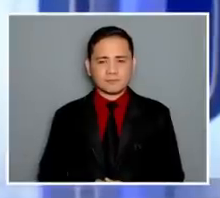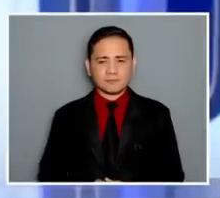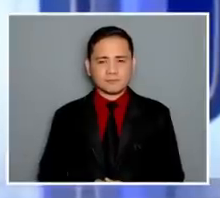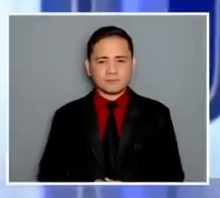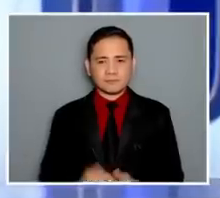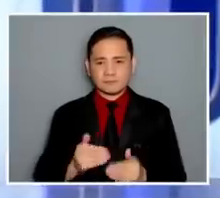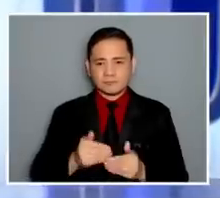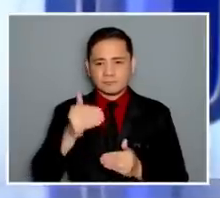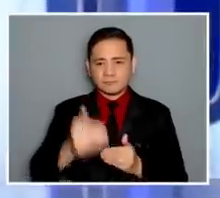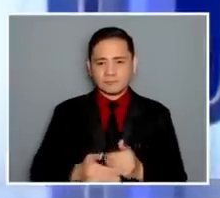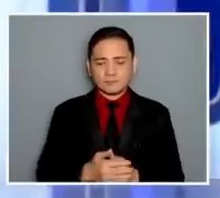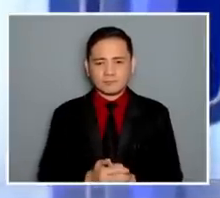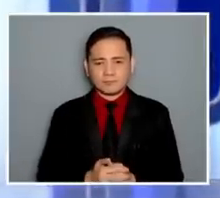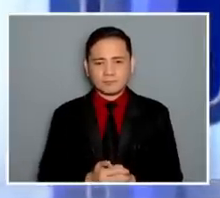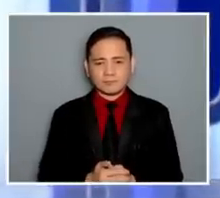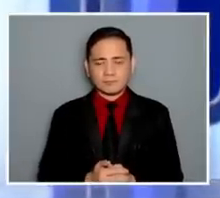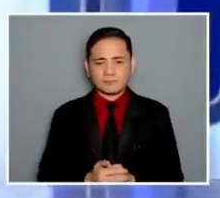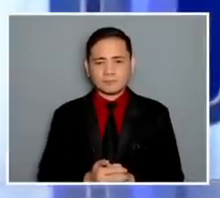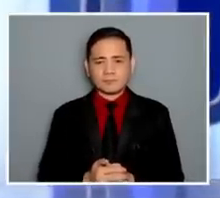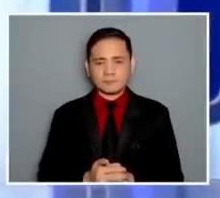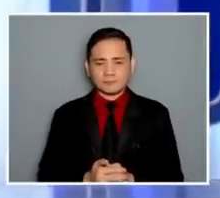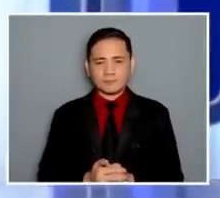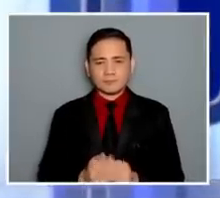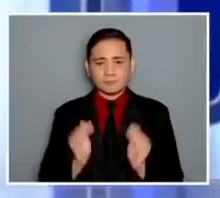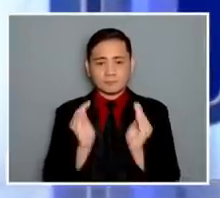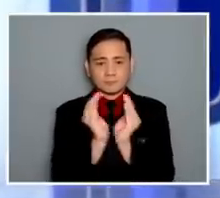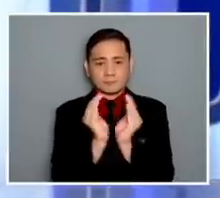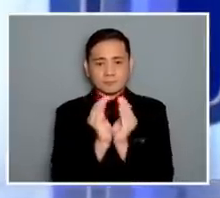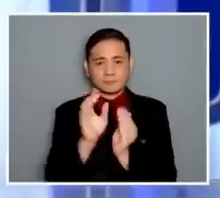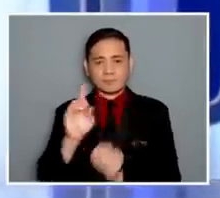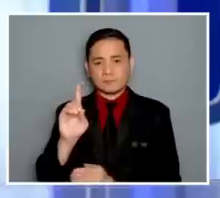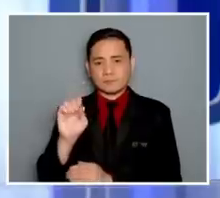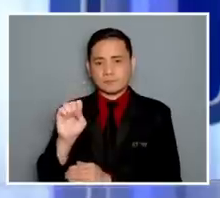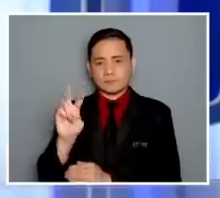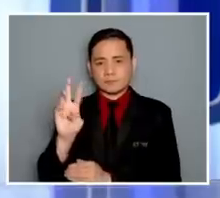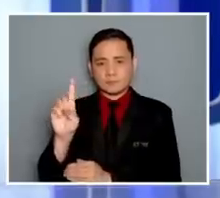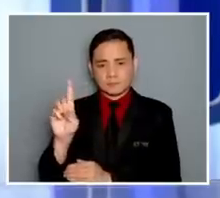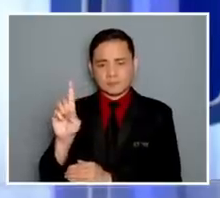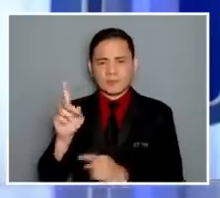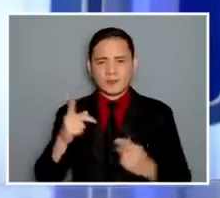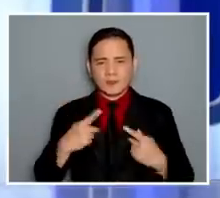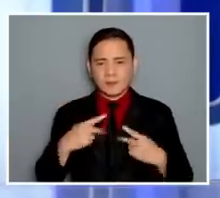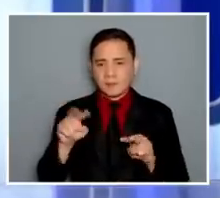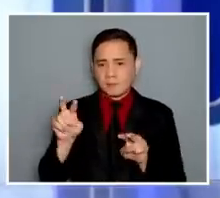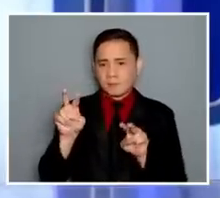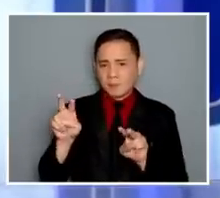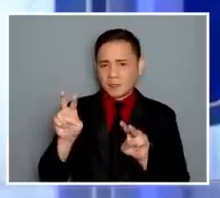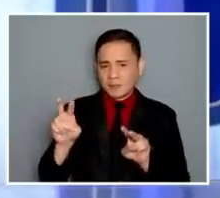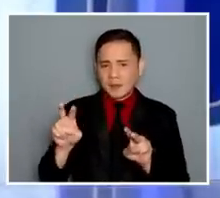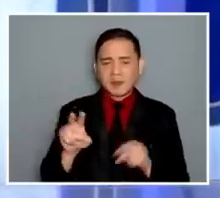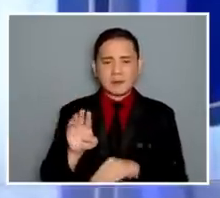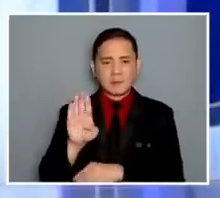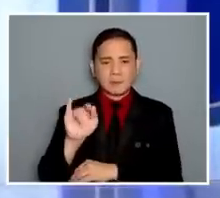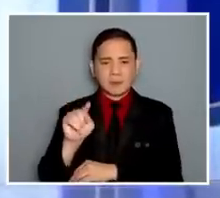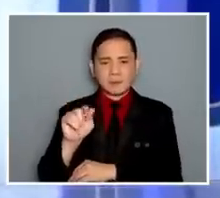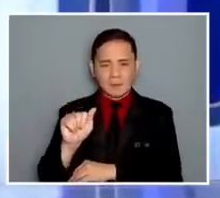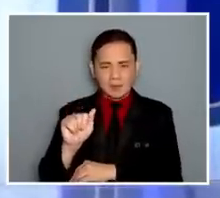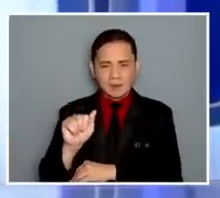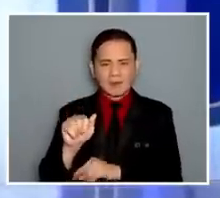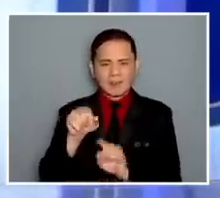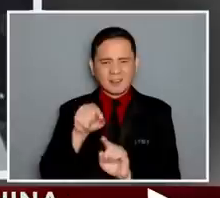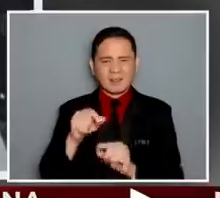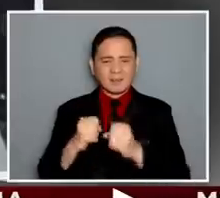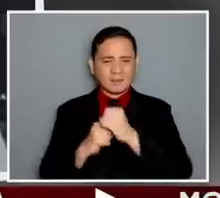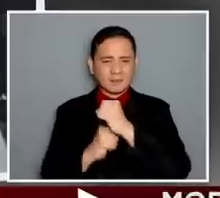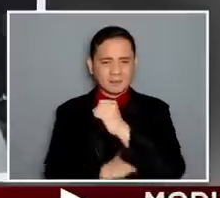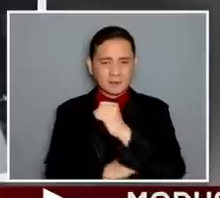Nakipagtulungan ang Department of Social Welfare and Development sa Bantay Bata 163 ng ABS-CBN Foundation. Ito'y para